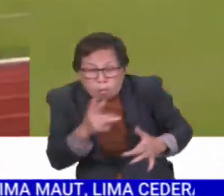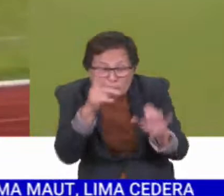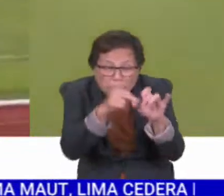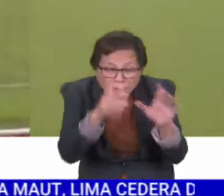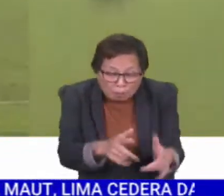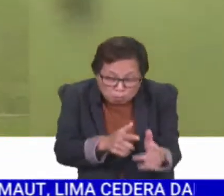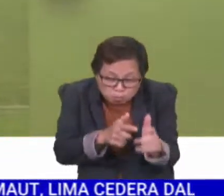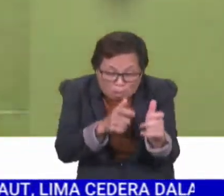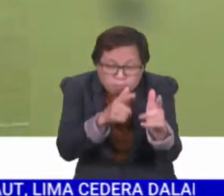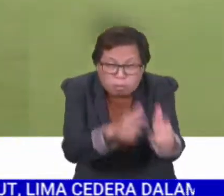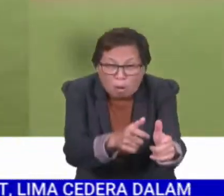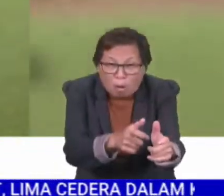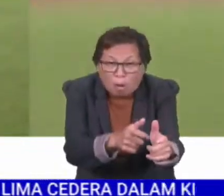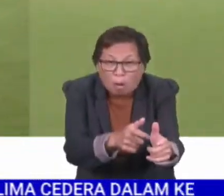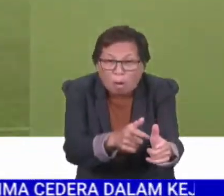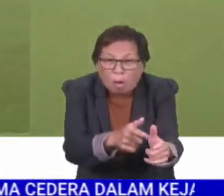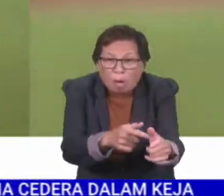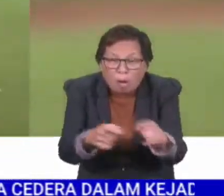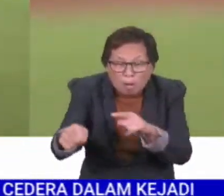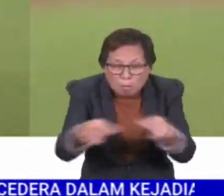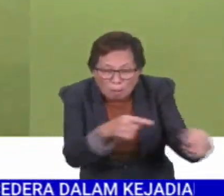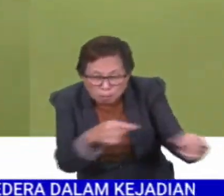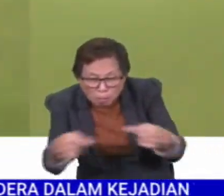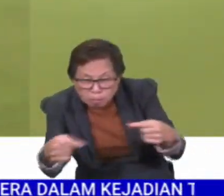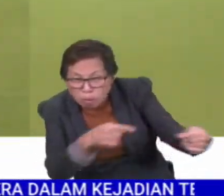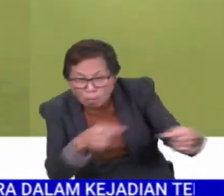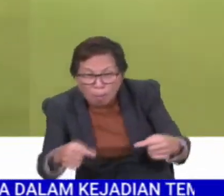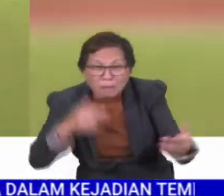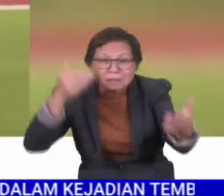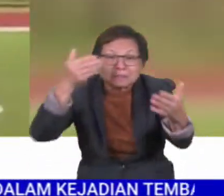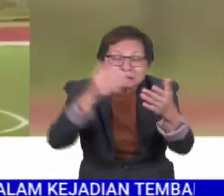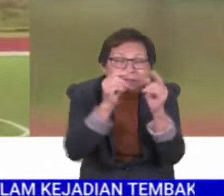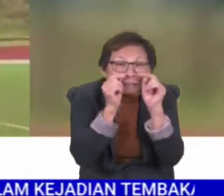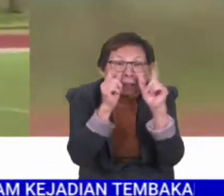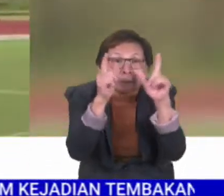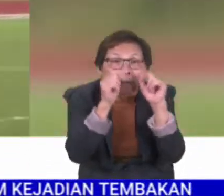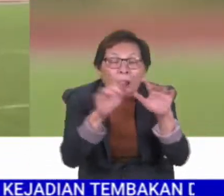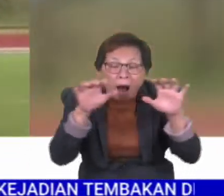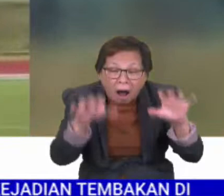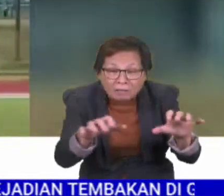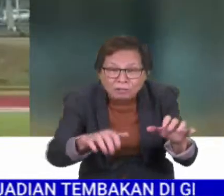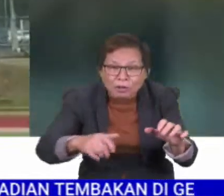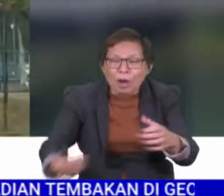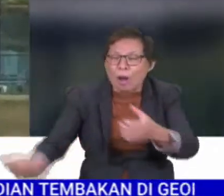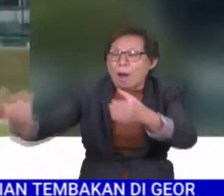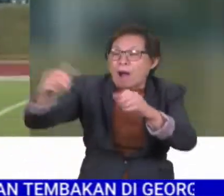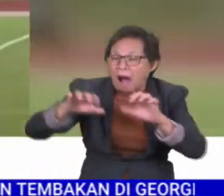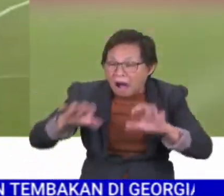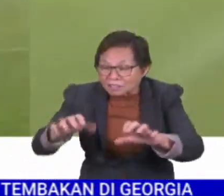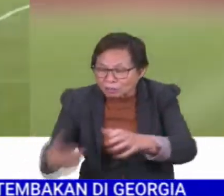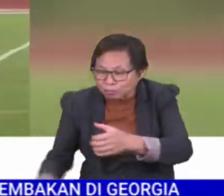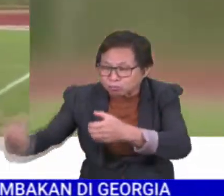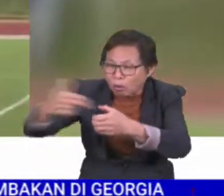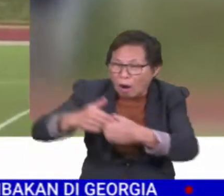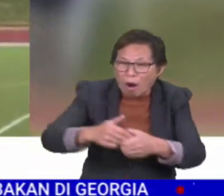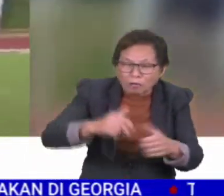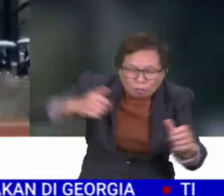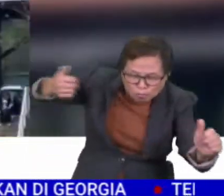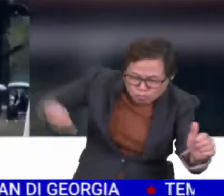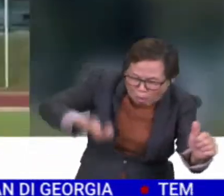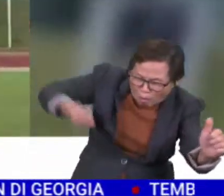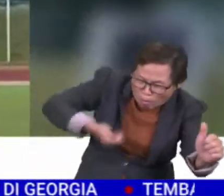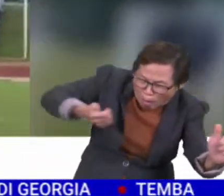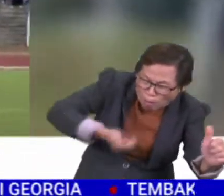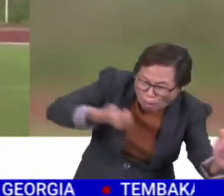peserta larian ketika mendahului pertandingan apabila tiba-tiba seekor anjing berlari masuk ke dalam trek dan